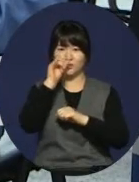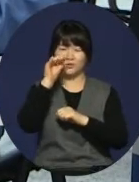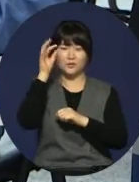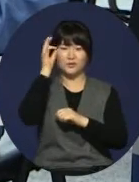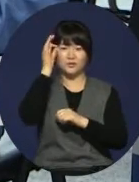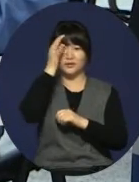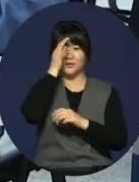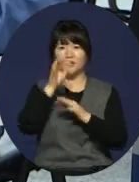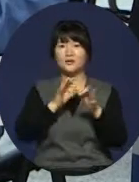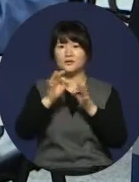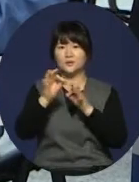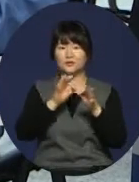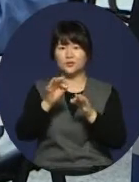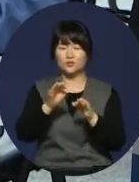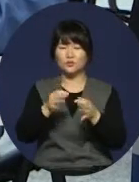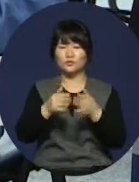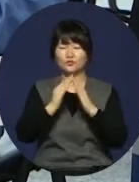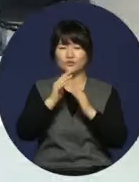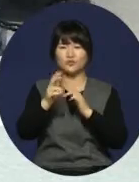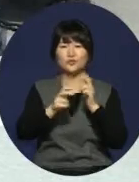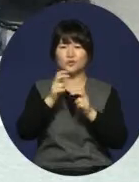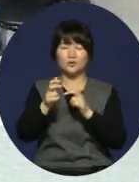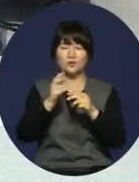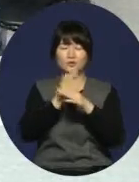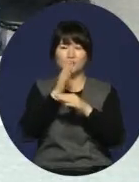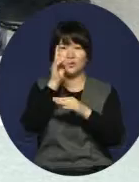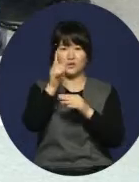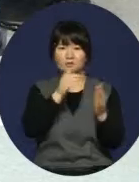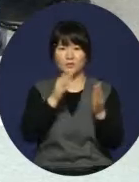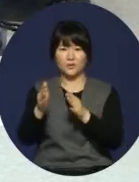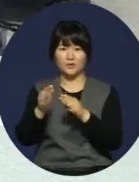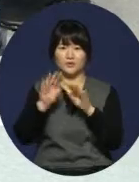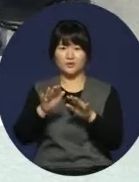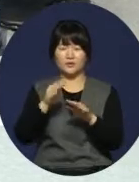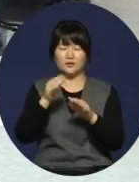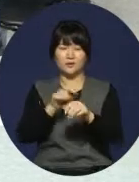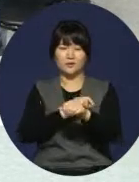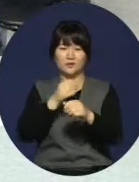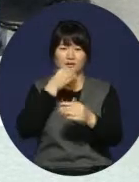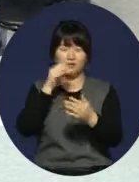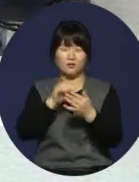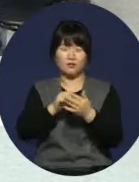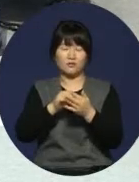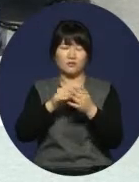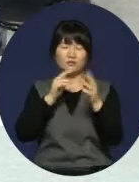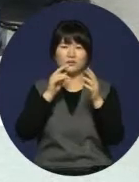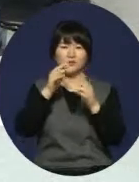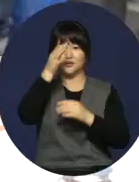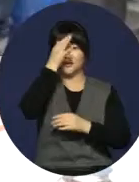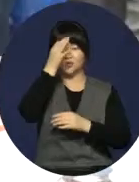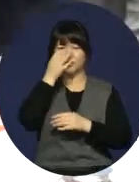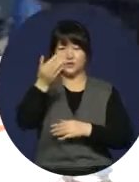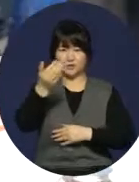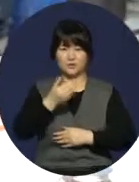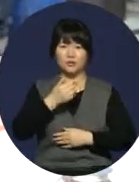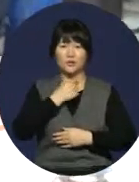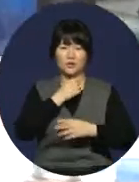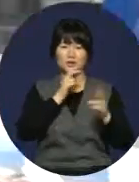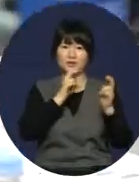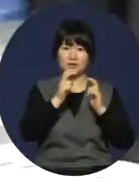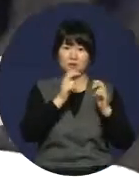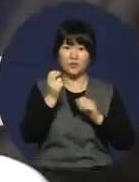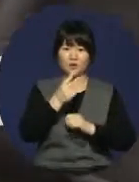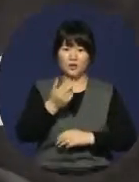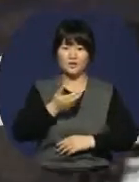기술사업화 장터 구축사업의 일환으로 마련됐습니다. 이날 행사에는 특허 기술 이전을 희망하는 지역 기업과 기술을